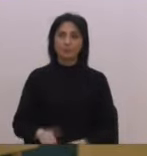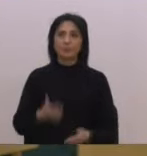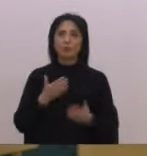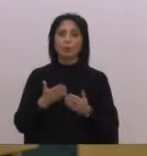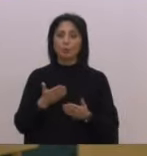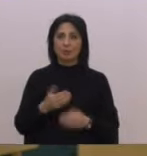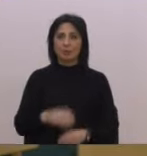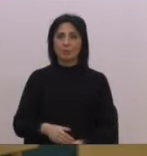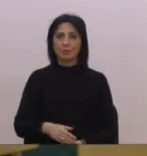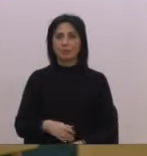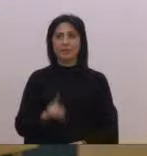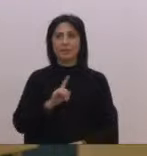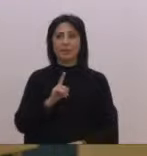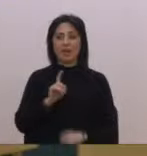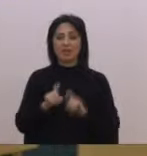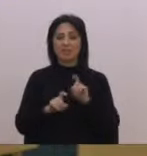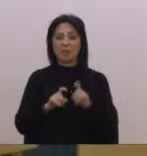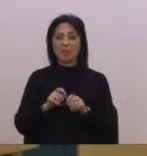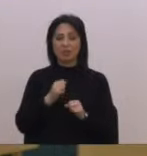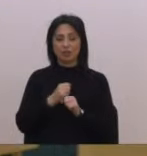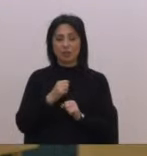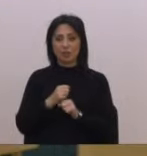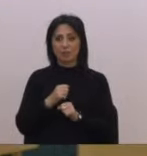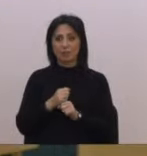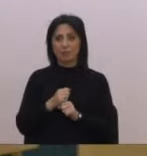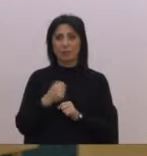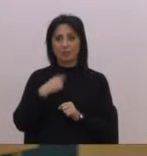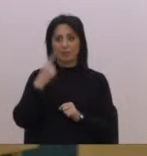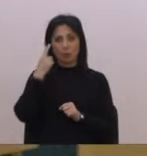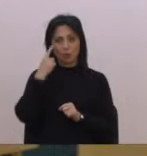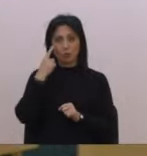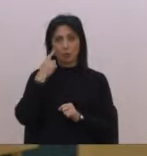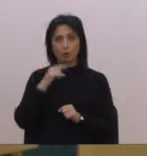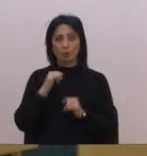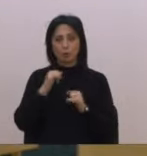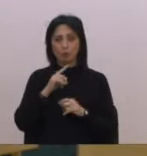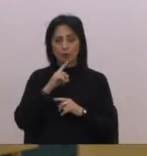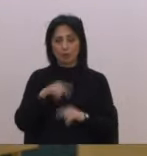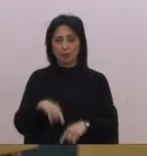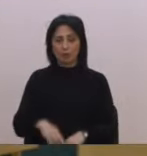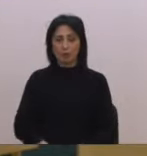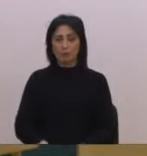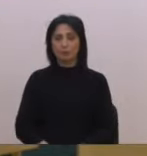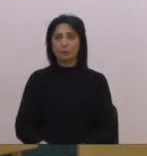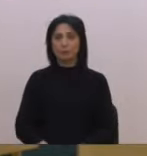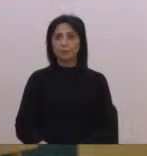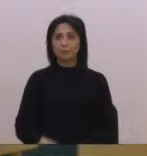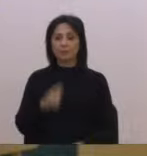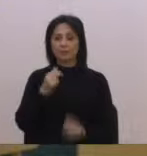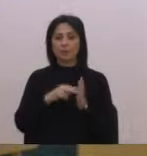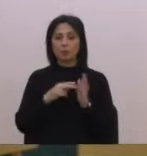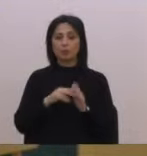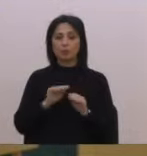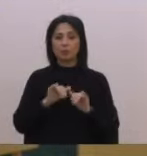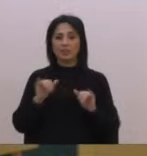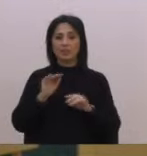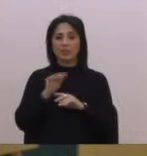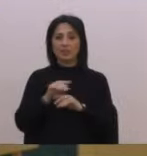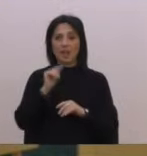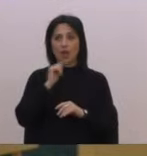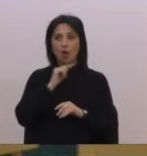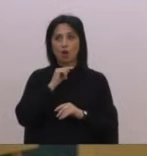თუმცა გარკვეული ნაბიჯების გადადგმა, მე ვფიქრობ, ცუდი არ იქნება. Ბიუჯეტის ზრდა და